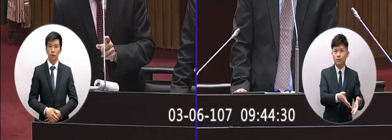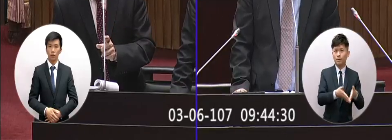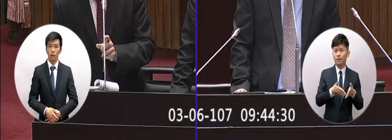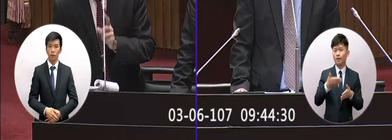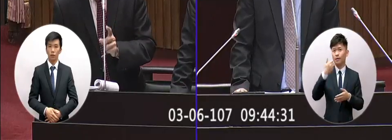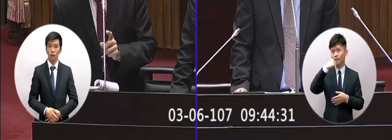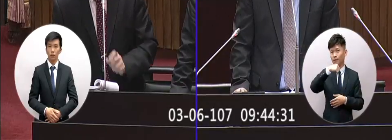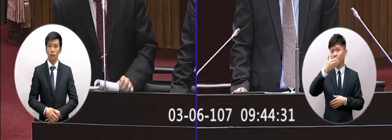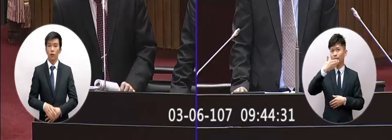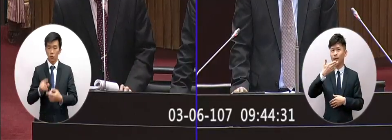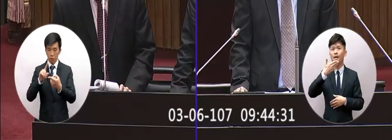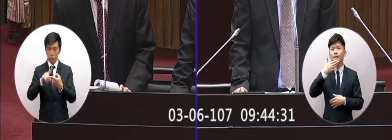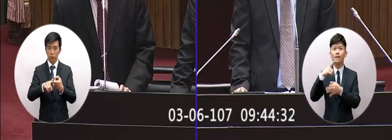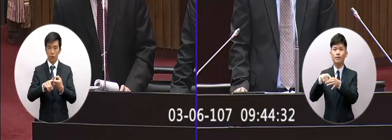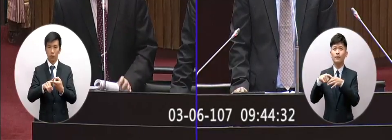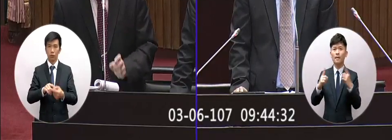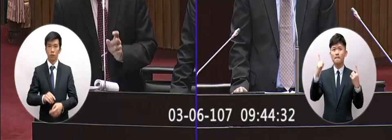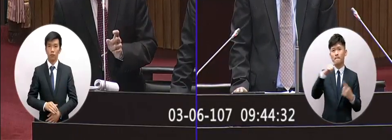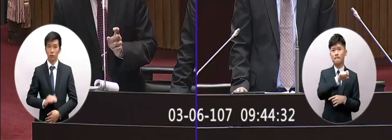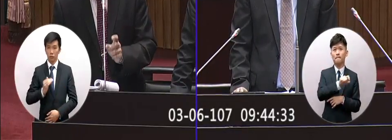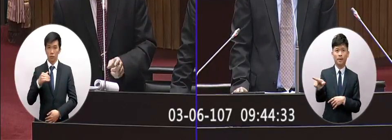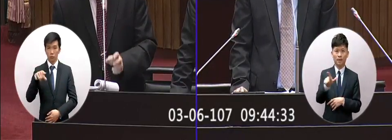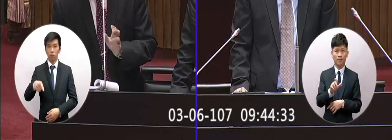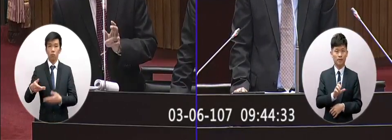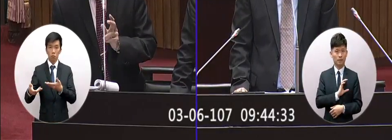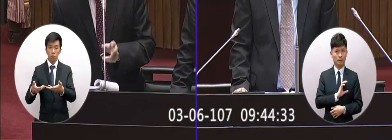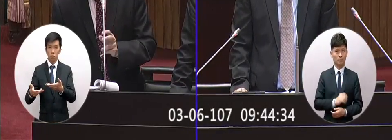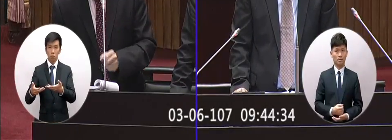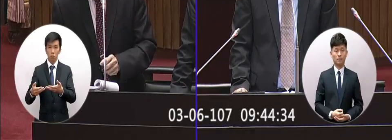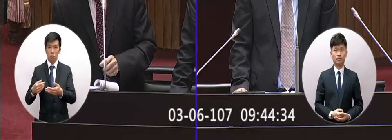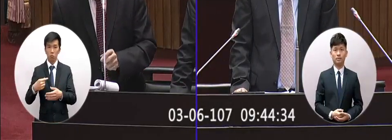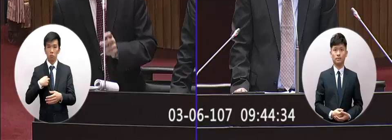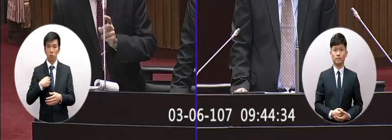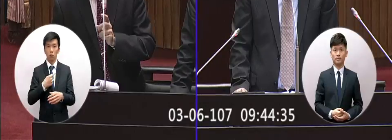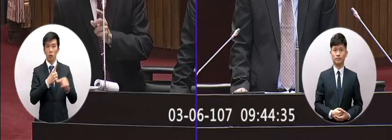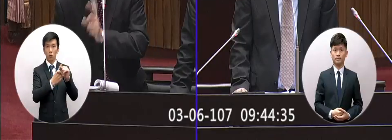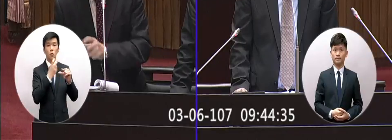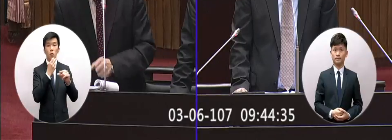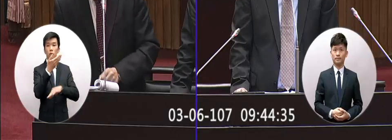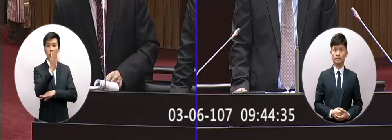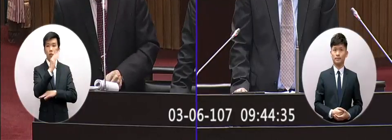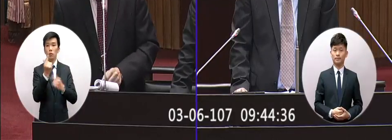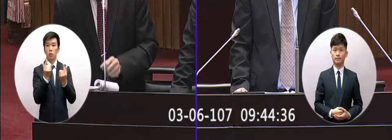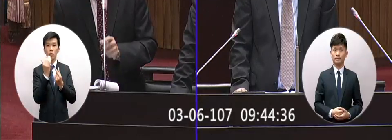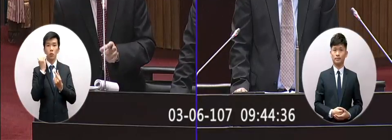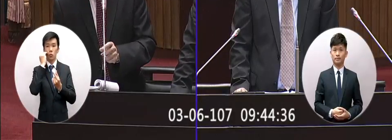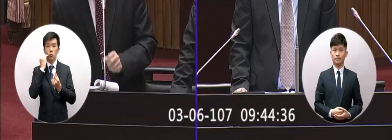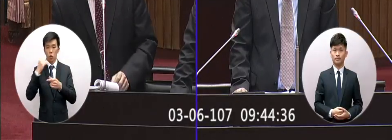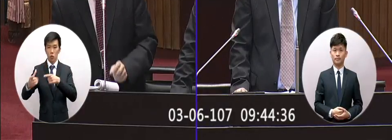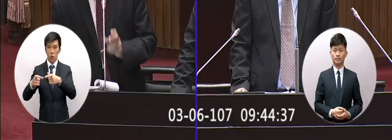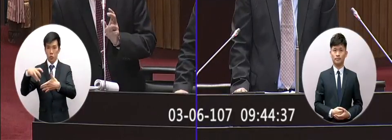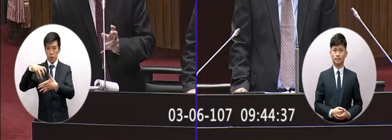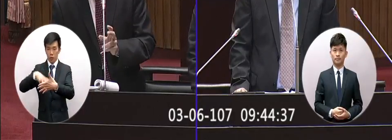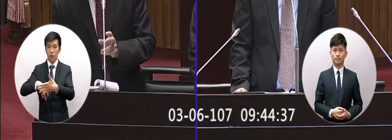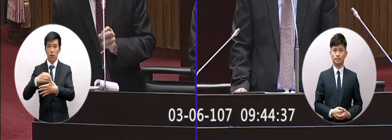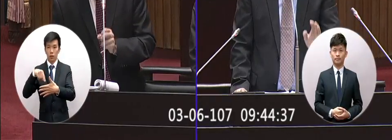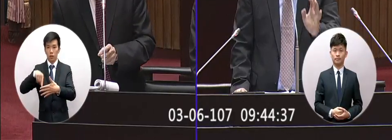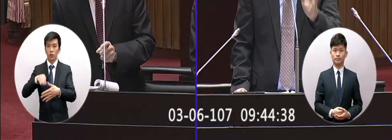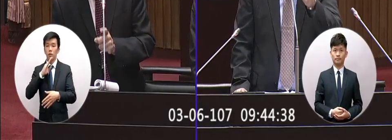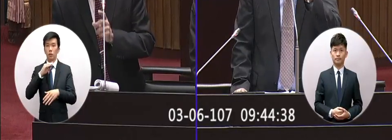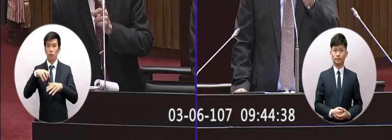利益还更重要。 对，那这个部分呢，大概就是取得中央政府，比如说像园区的话，是内政部的土地